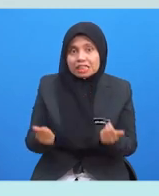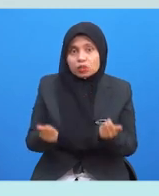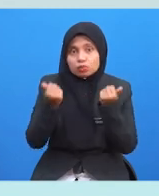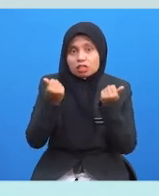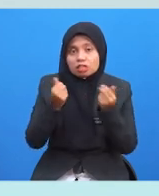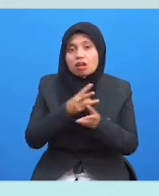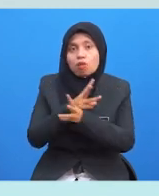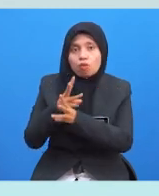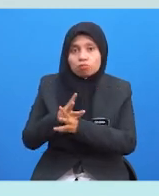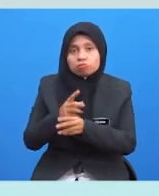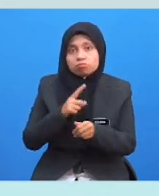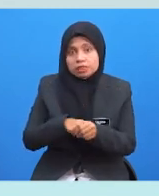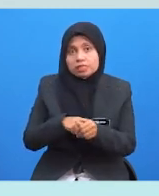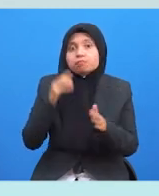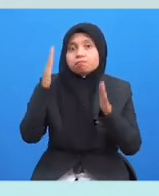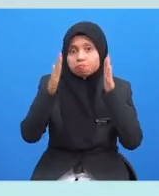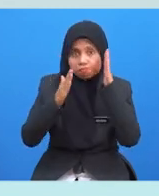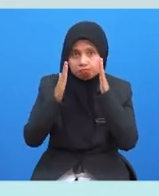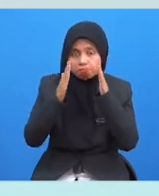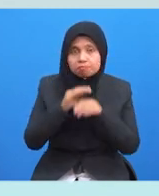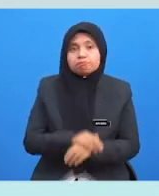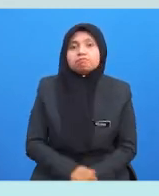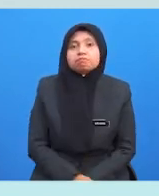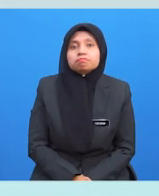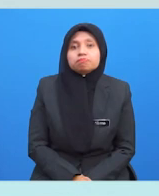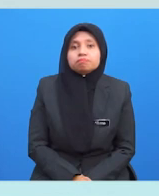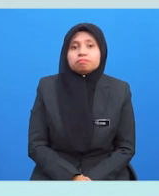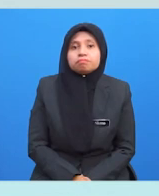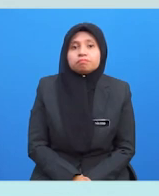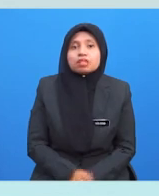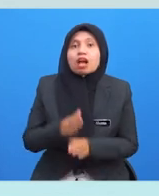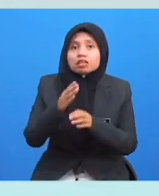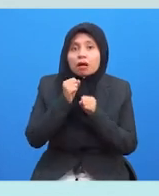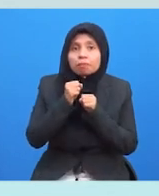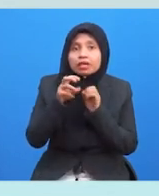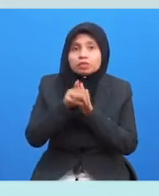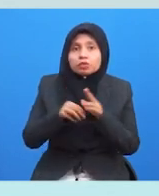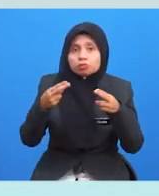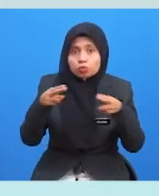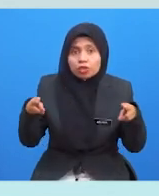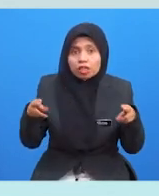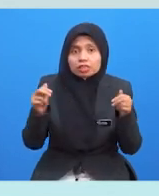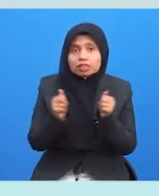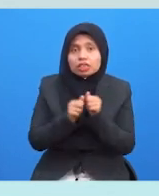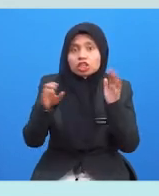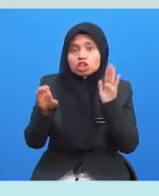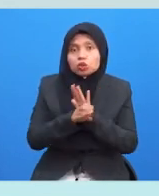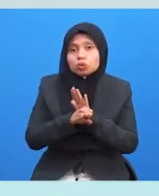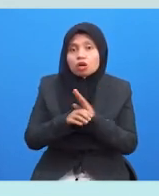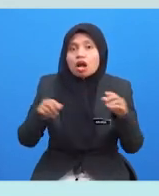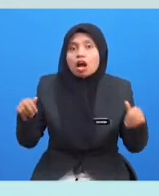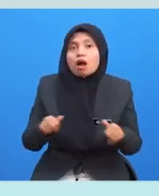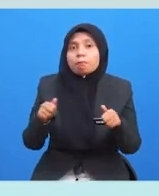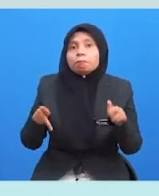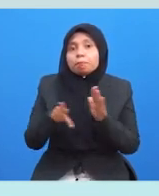kepentingan pengangkutan awam di Malaysia. Dapat menghuraikan dengan